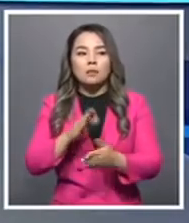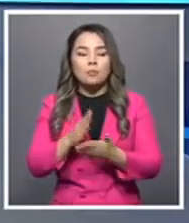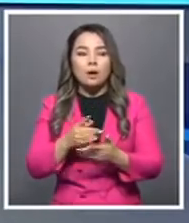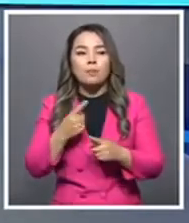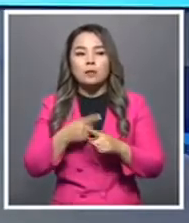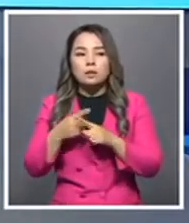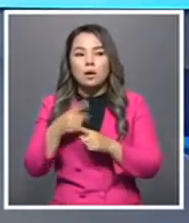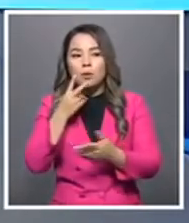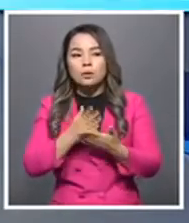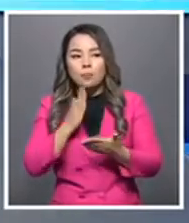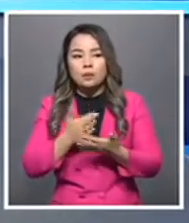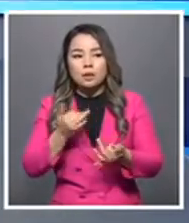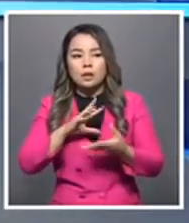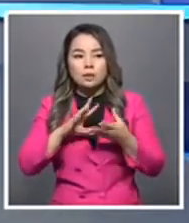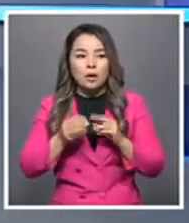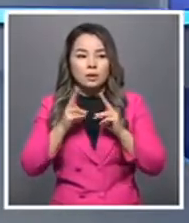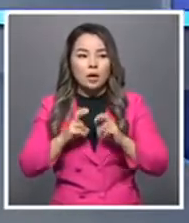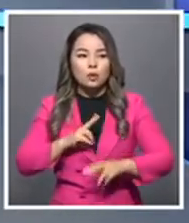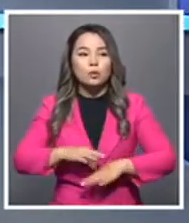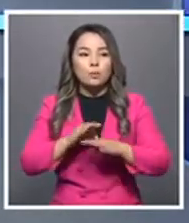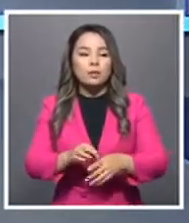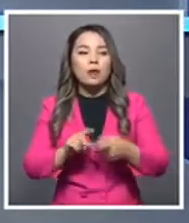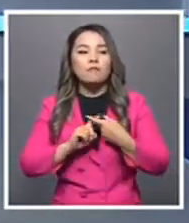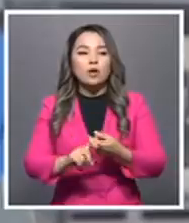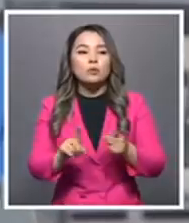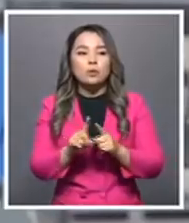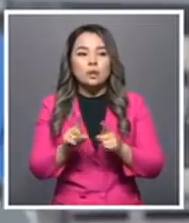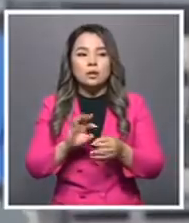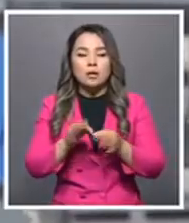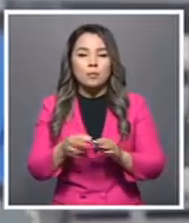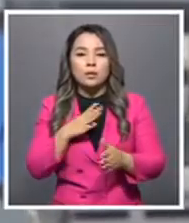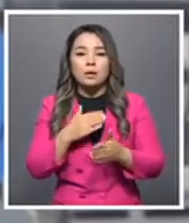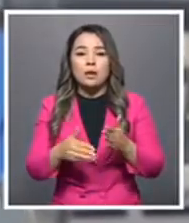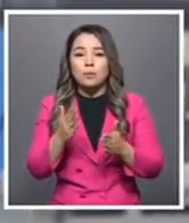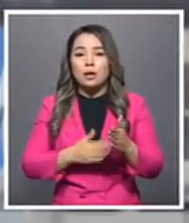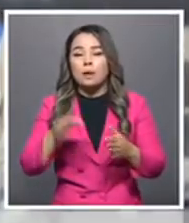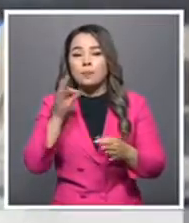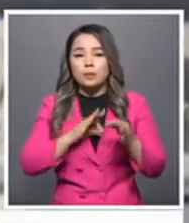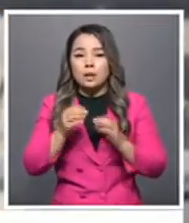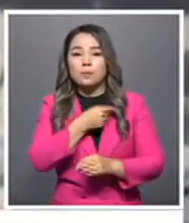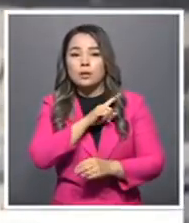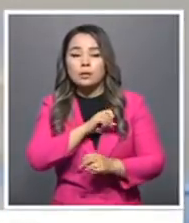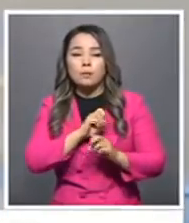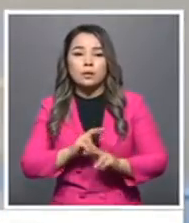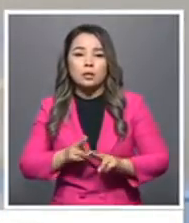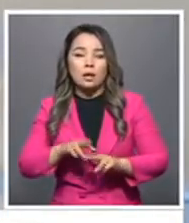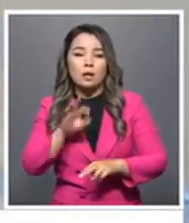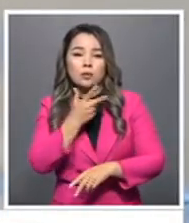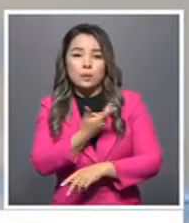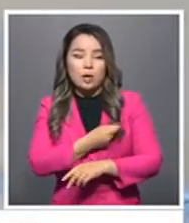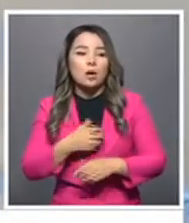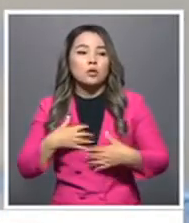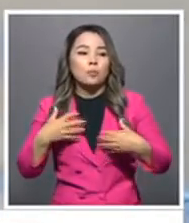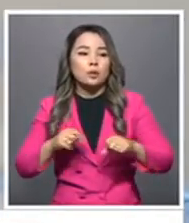нәтиже берген. Зерттеудің алғашқы сатысында вирусты залалсыздандыратын препарат пациенттің иммунитетін күшейтіп,